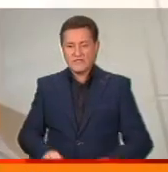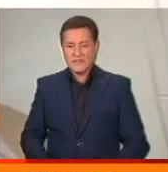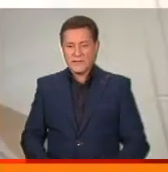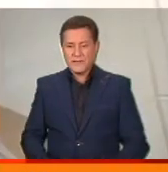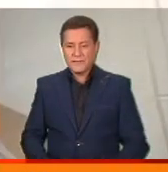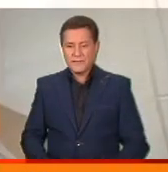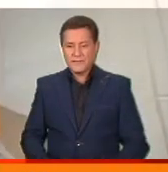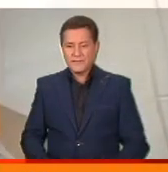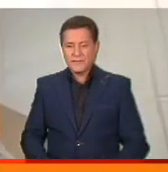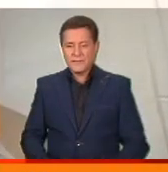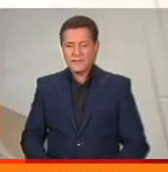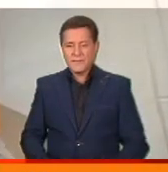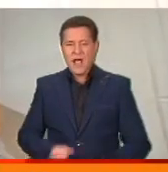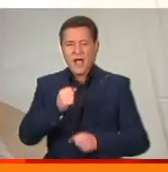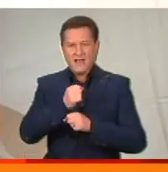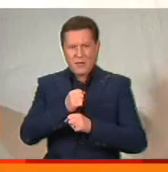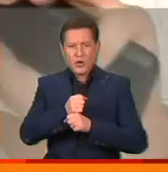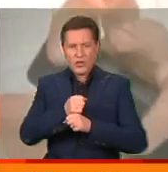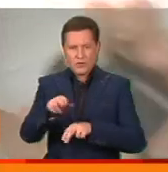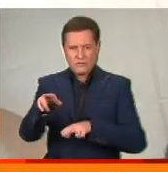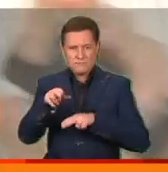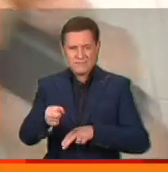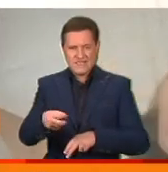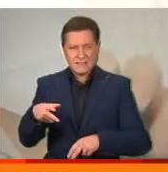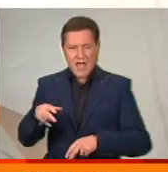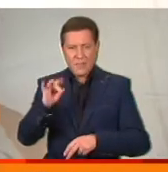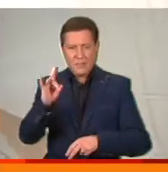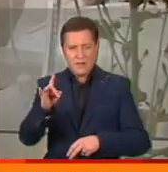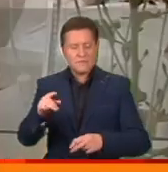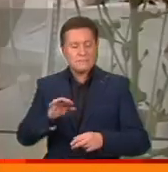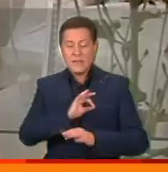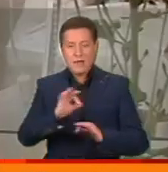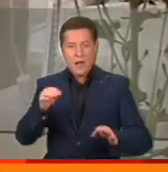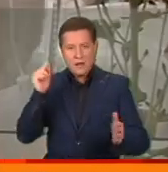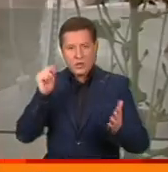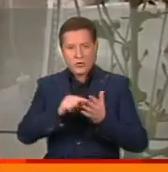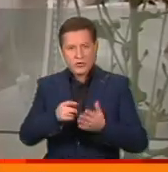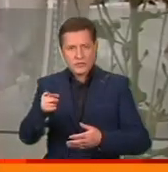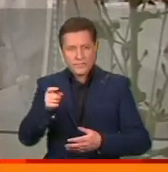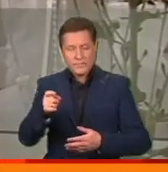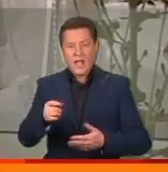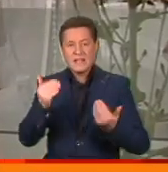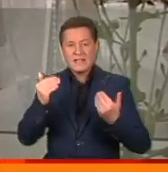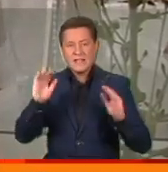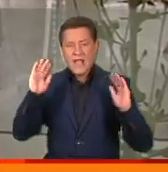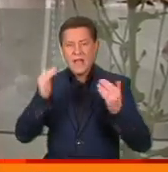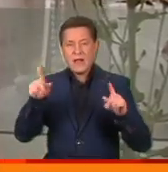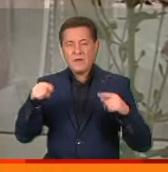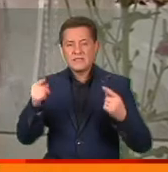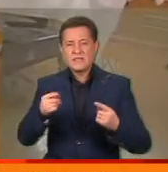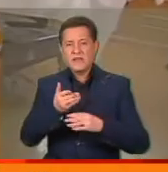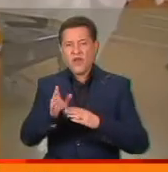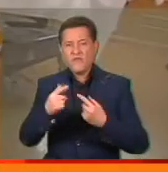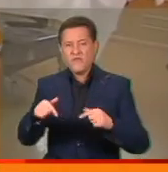Геслом накривають. Там, ну, то працює спеціально, видно, не б'ють точно, ідеально і точно. Нині реанімаційний відділок